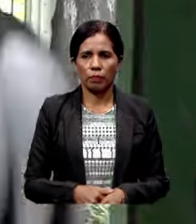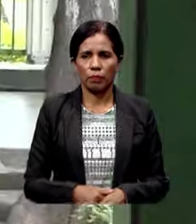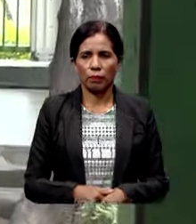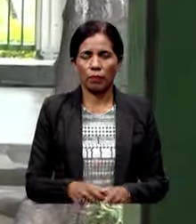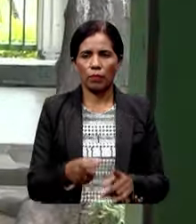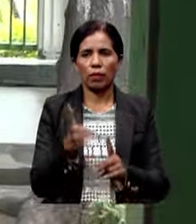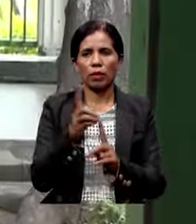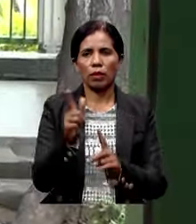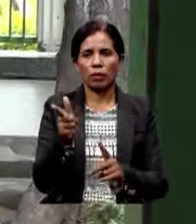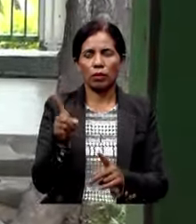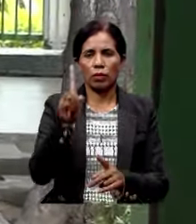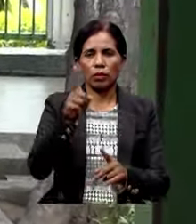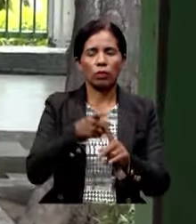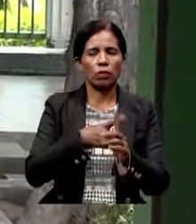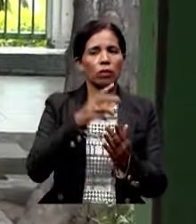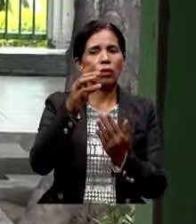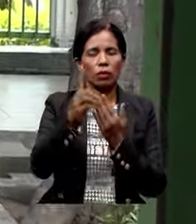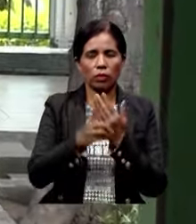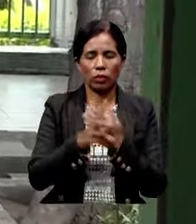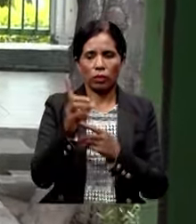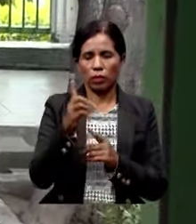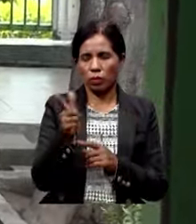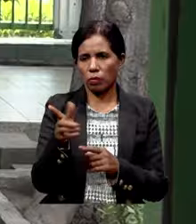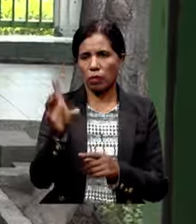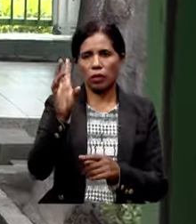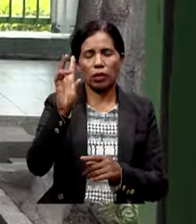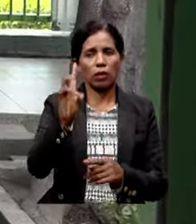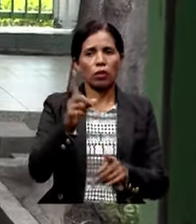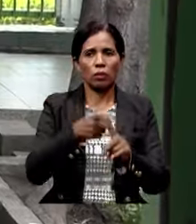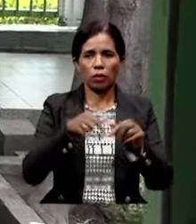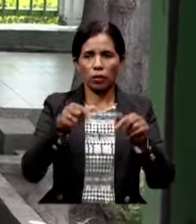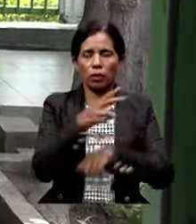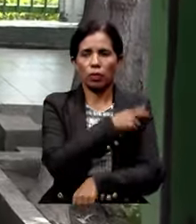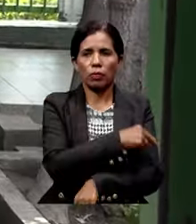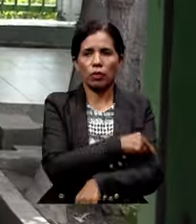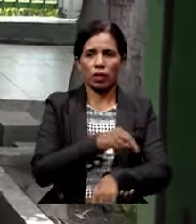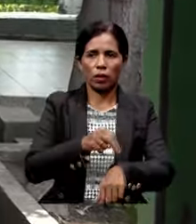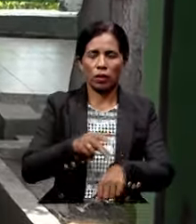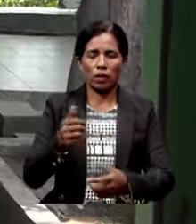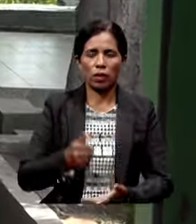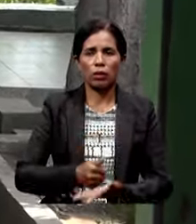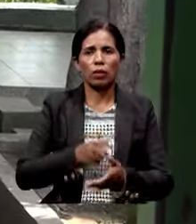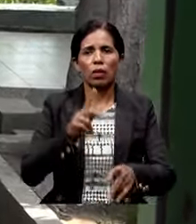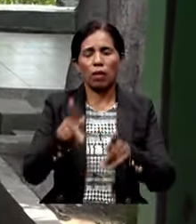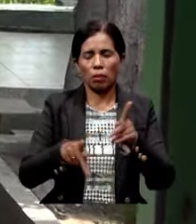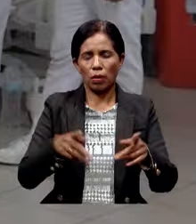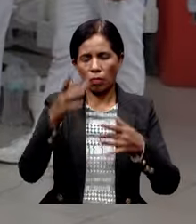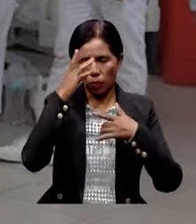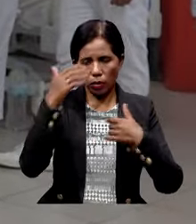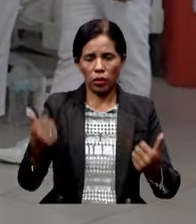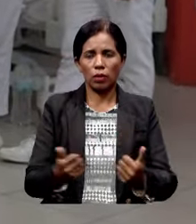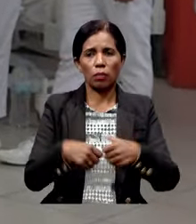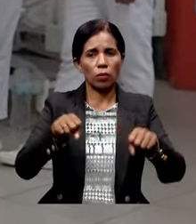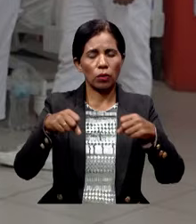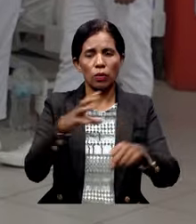Husi loron ronulu resin rua to loron ronulu resin hitu fulang ne Hospital Nasional atende paciente ne beho accidente motor no kareta